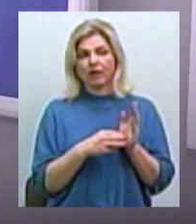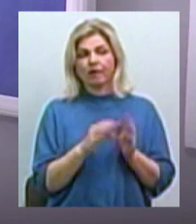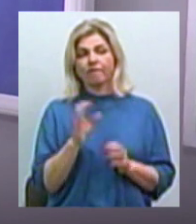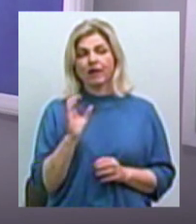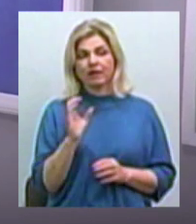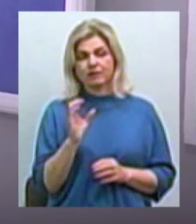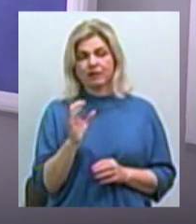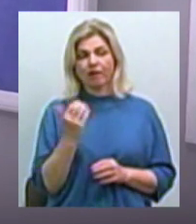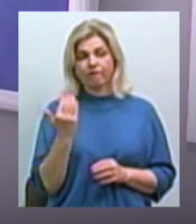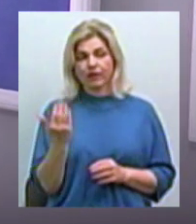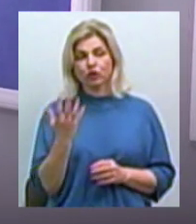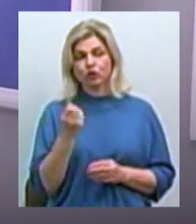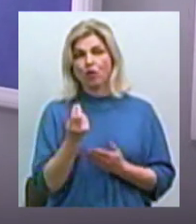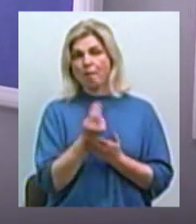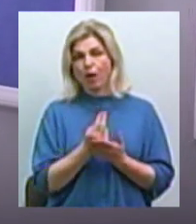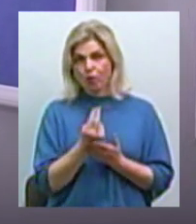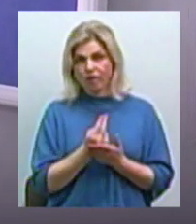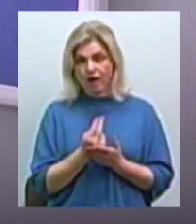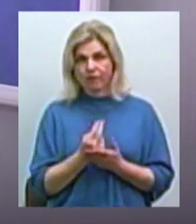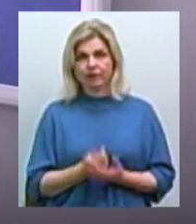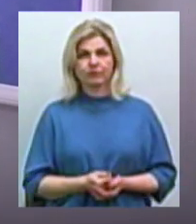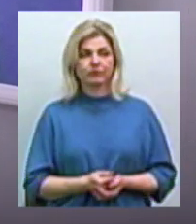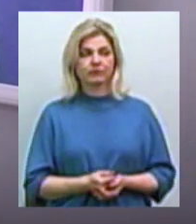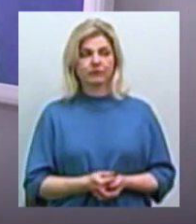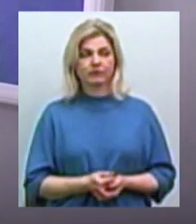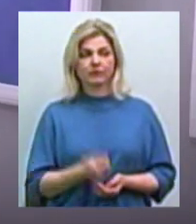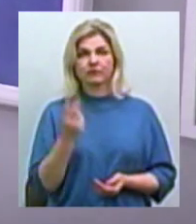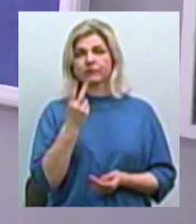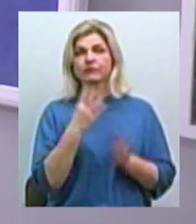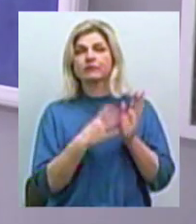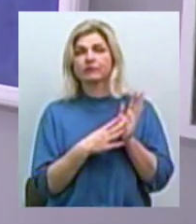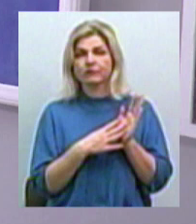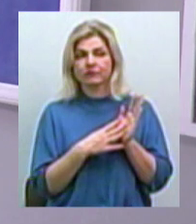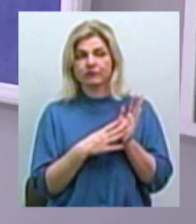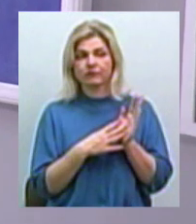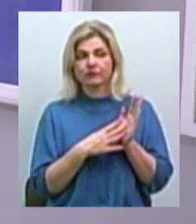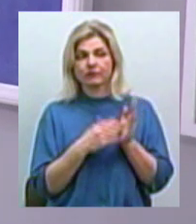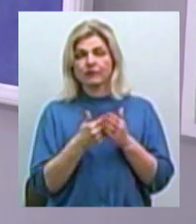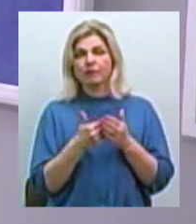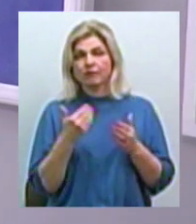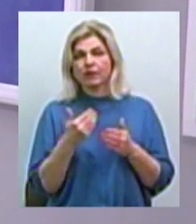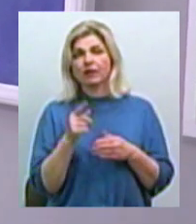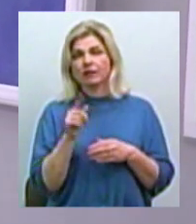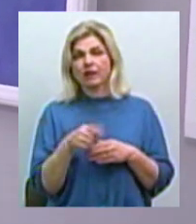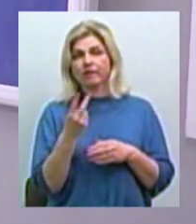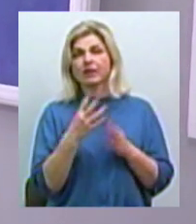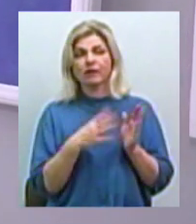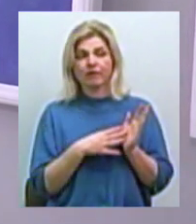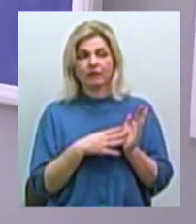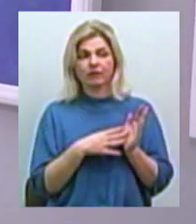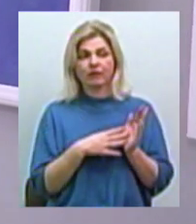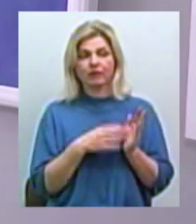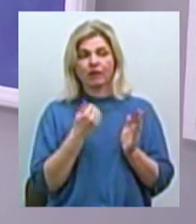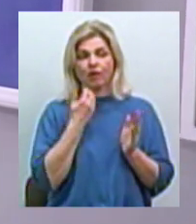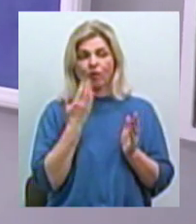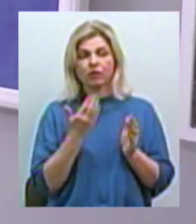вересня він ще малював, от, і 29-го, навіть 29-го, коли вже вирішено